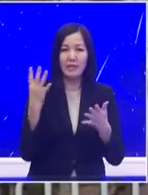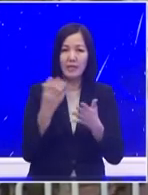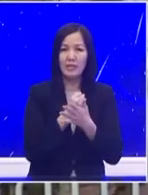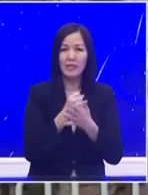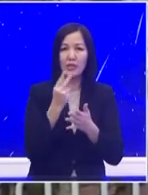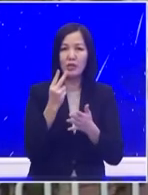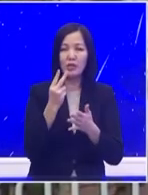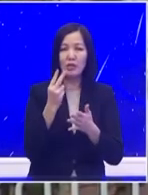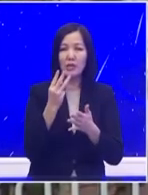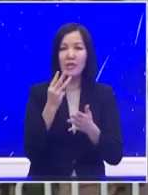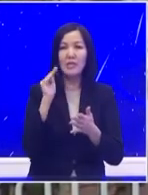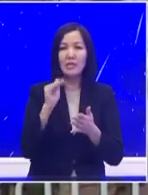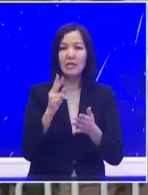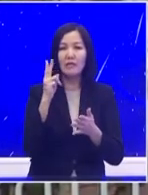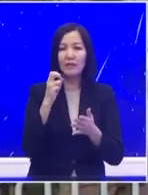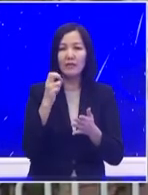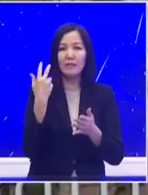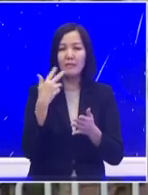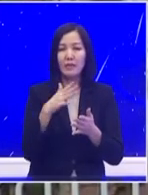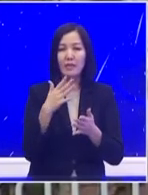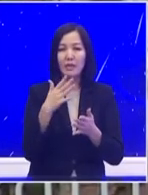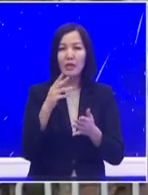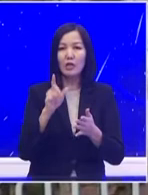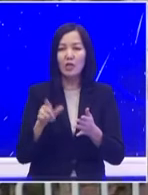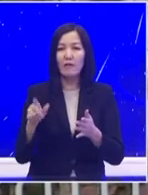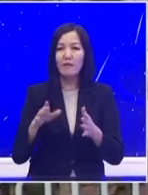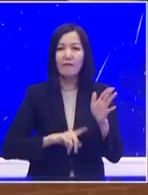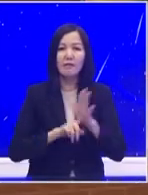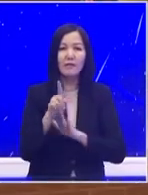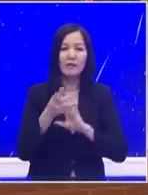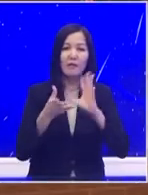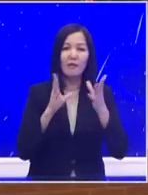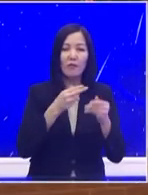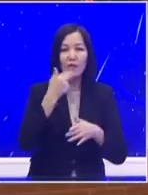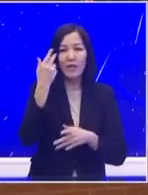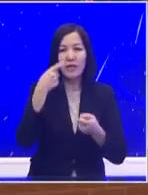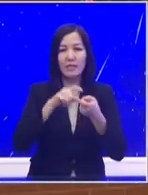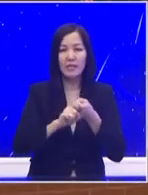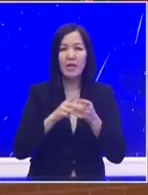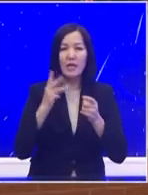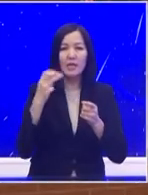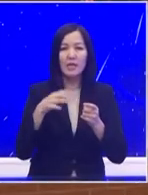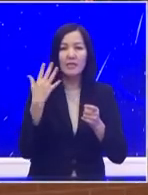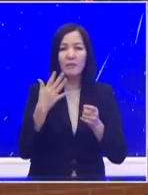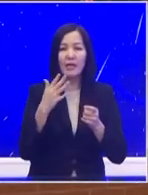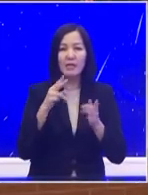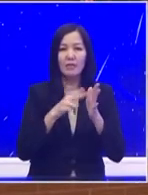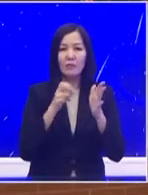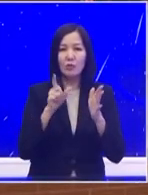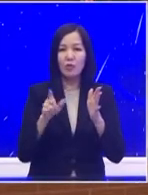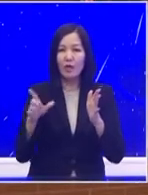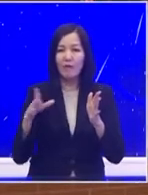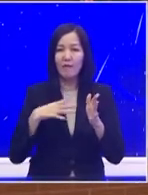достигло 4025 человек. Всего с начала эпидемии в Италии заразились более 35 тысяч жителей